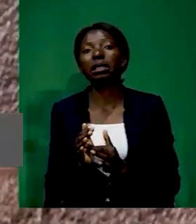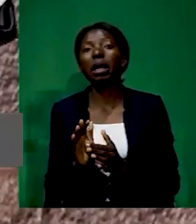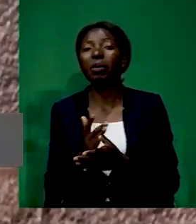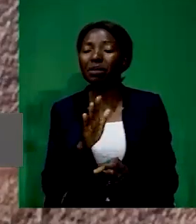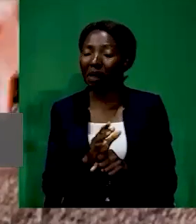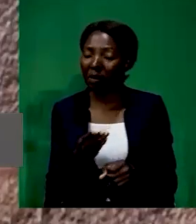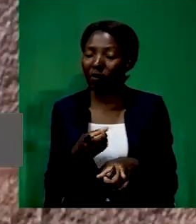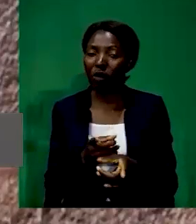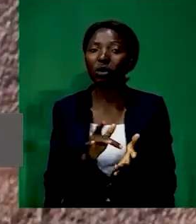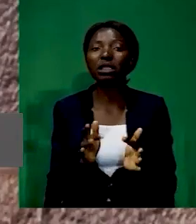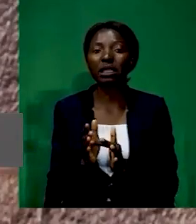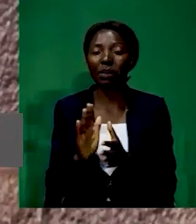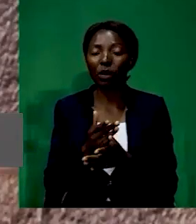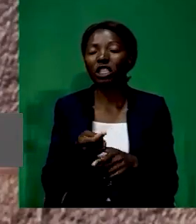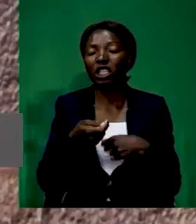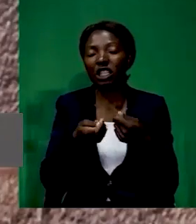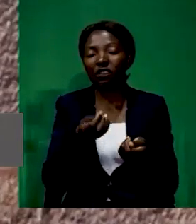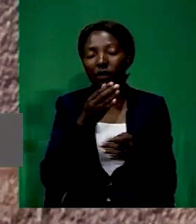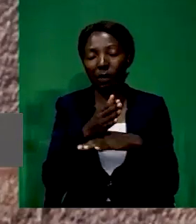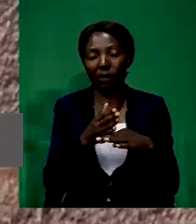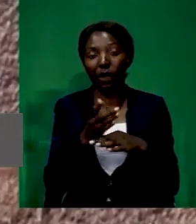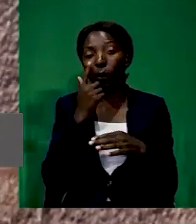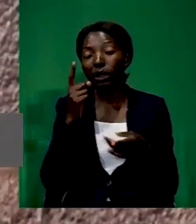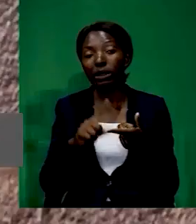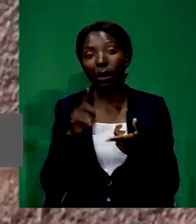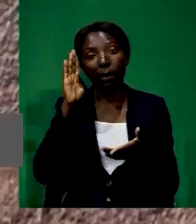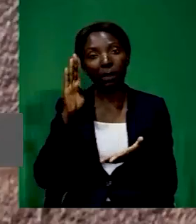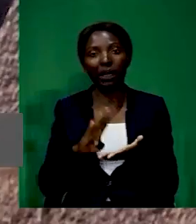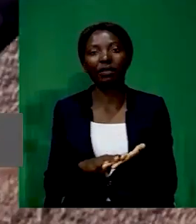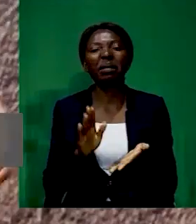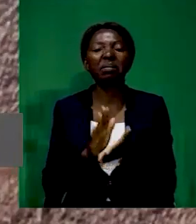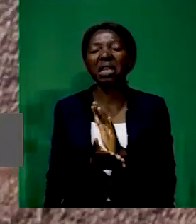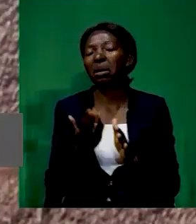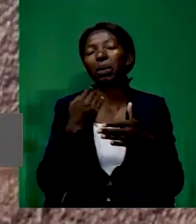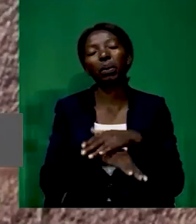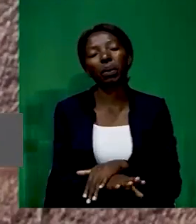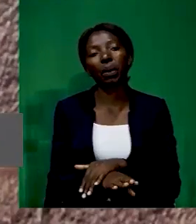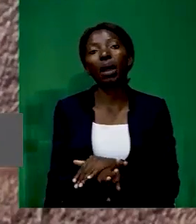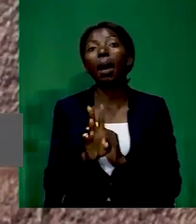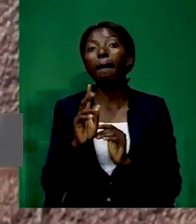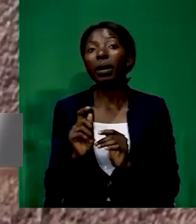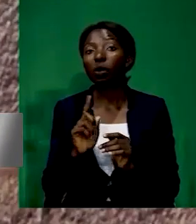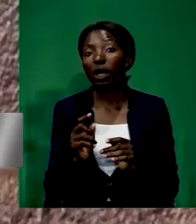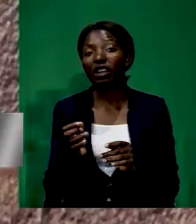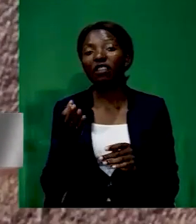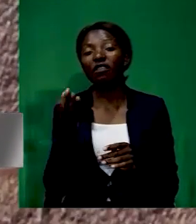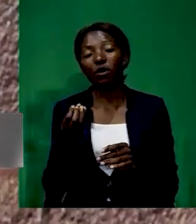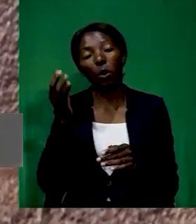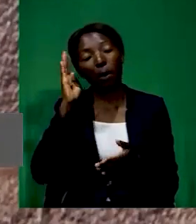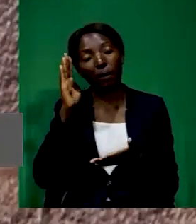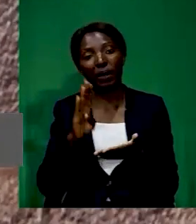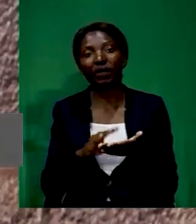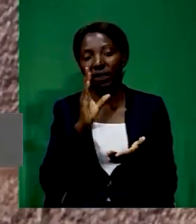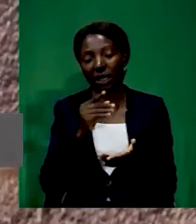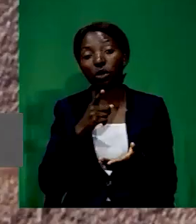Jesu navazhinji ava pachingwa. Ndobva azoti nguva yekutenda yasvika ndini chingwa vazhinji vakatama. Asi kwakasara vakatenda vaakabvunza